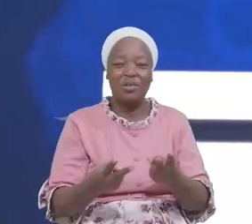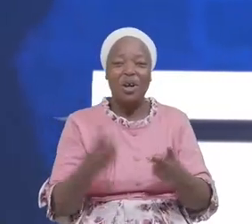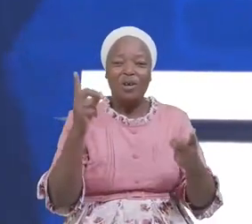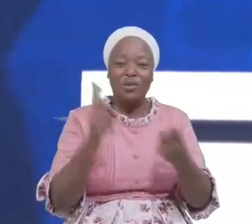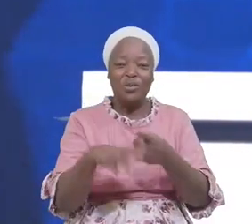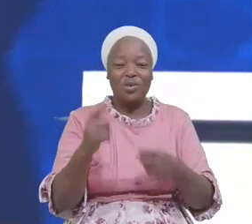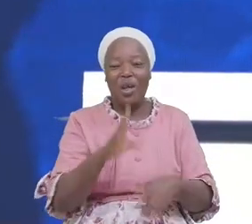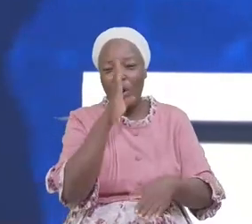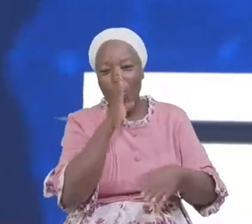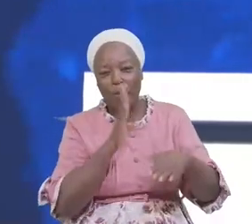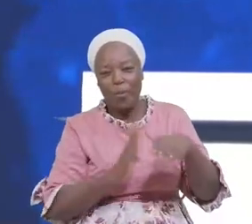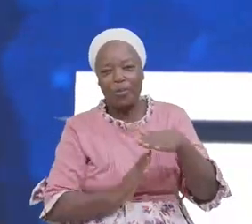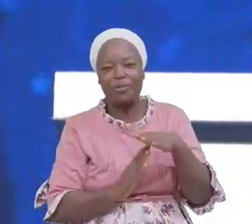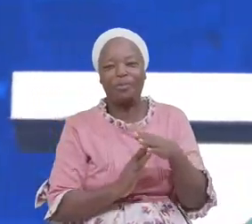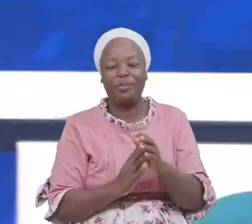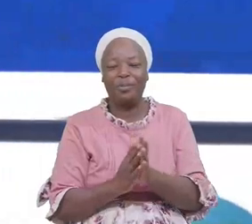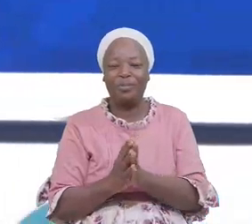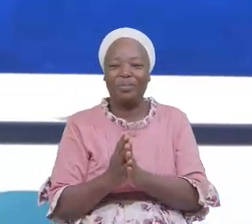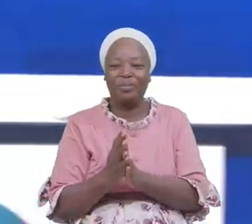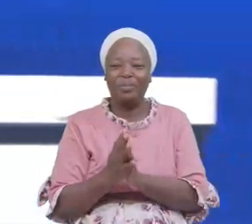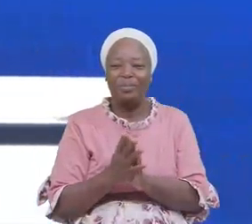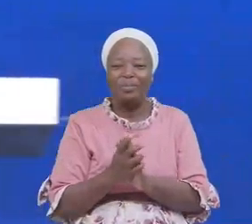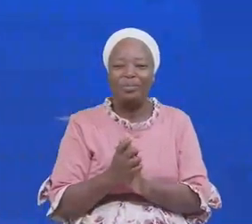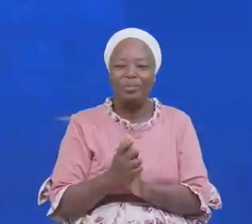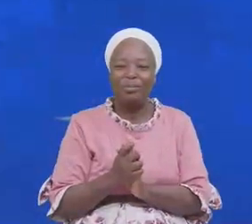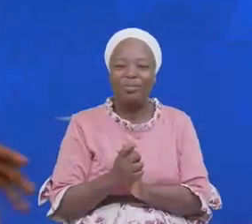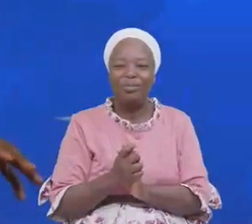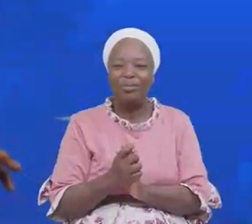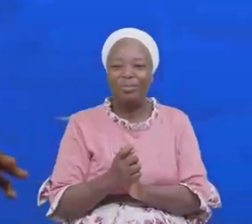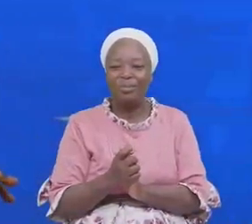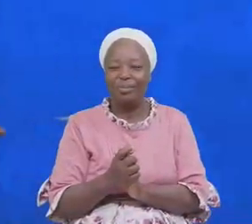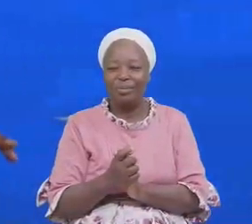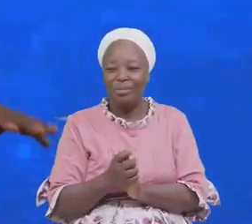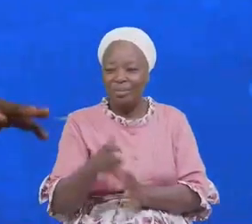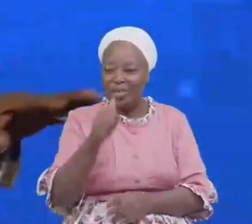La visitation gracieuse de régénération pour les humbles.